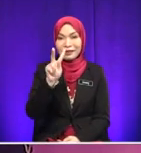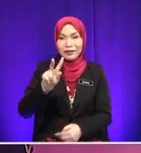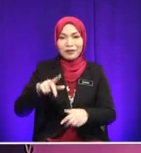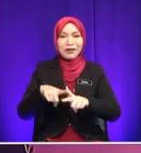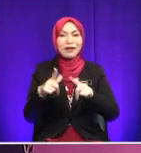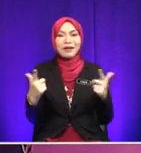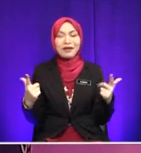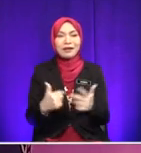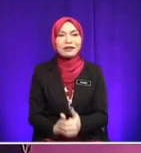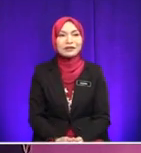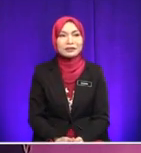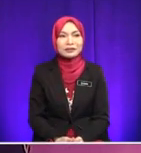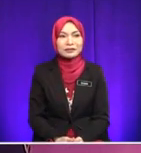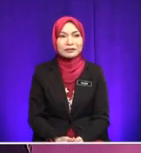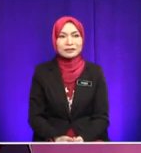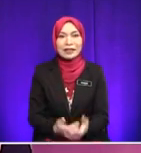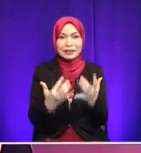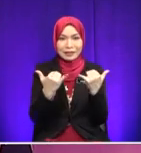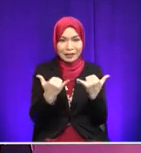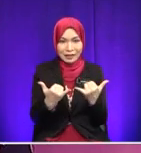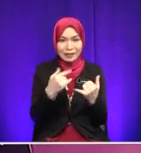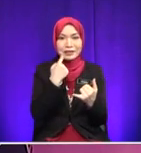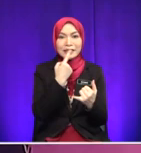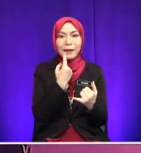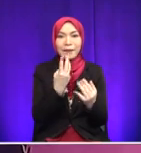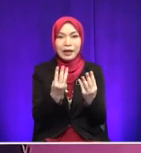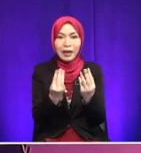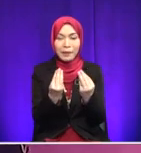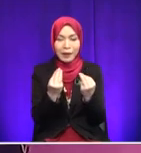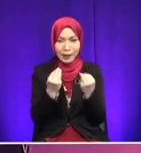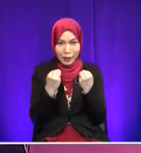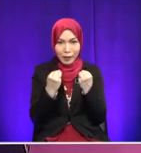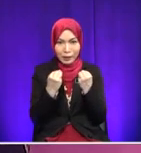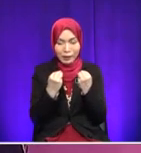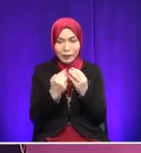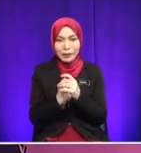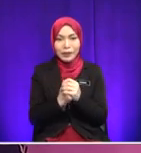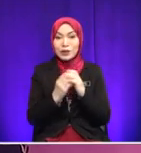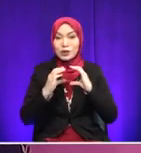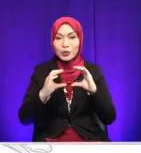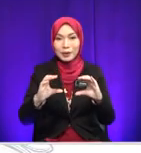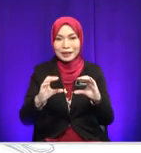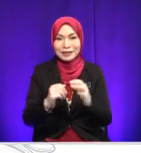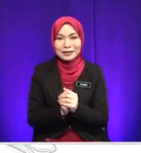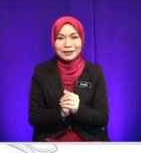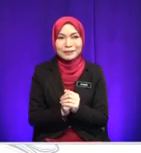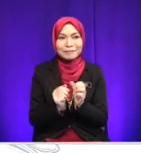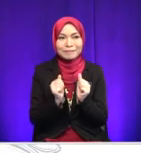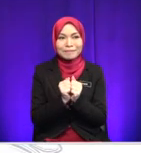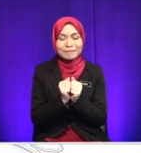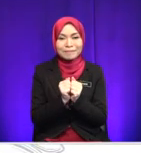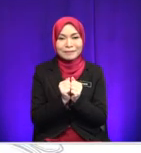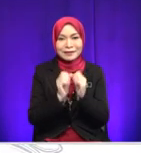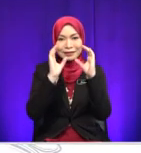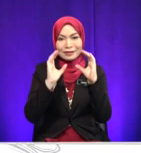kan. Jadi siapa nak sahut cabaran membaca dengan nada yang sesuai, yang betul, intonasi yang betul? Siapa nak sahut cabaran